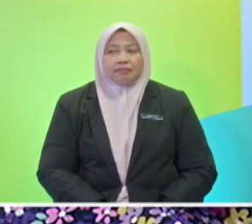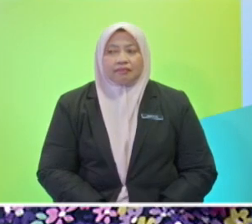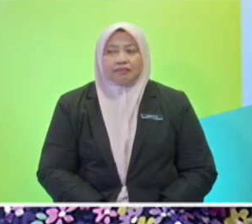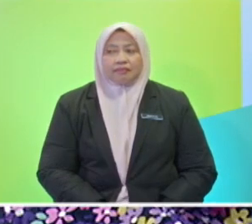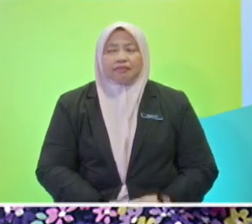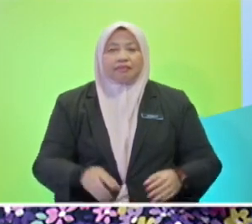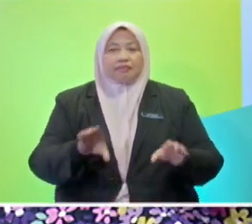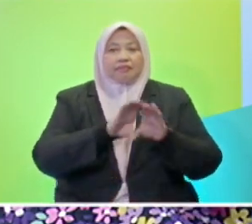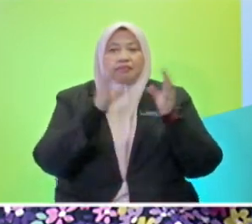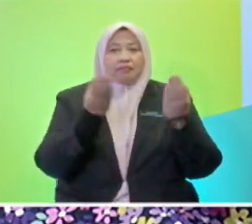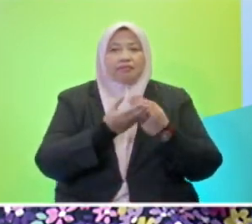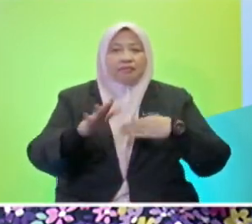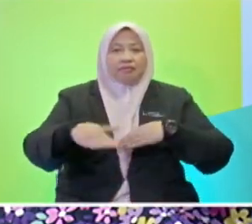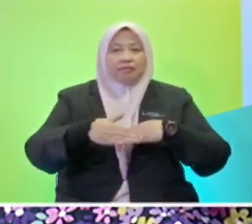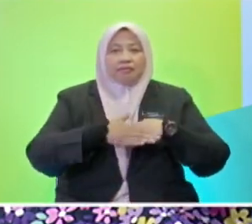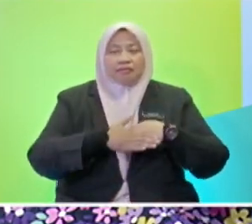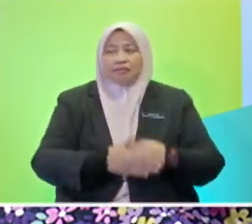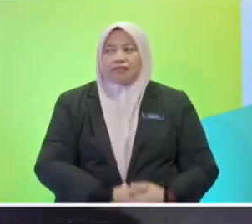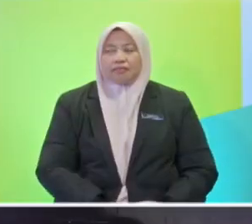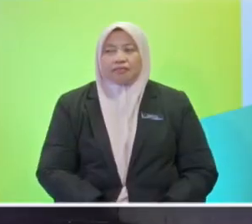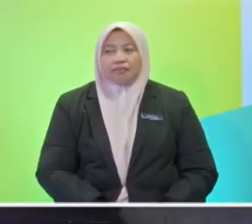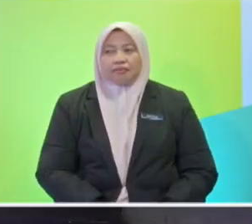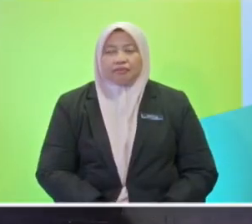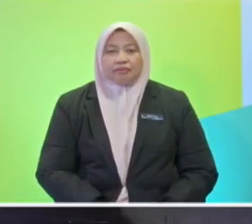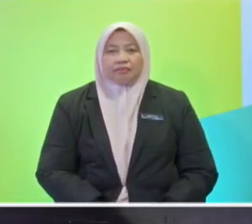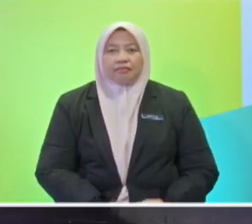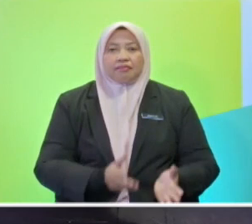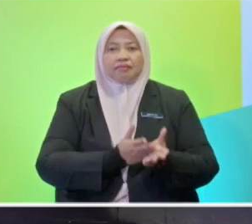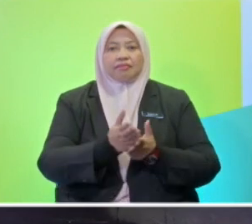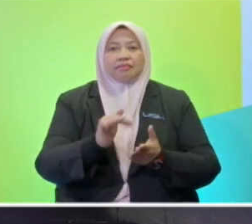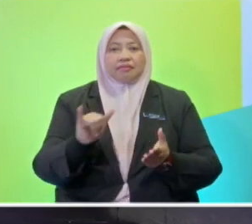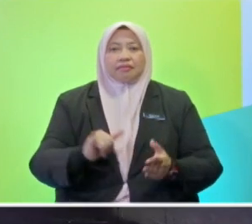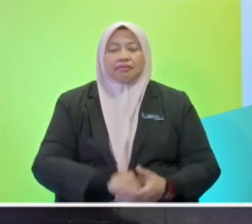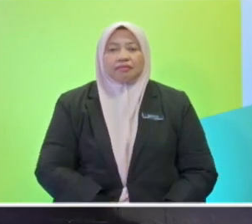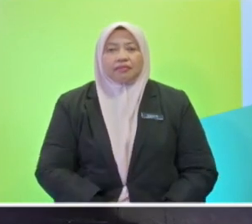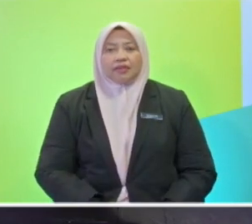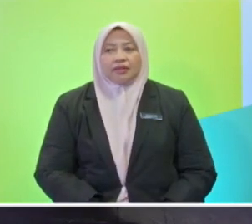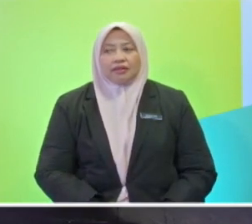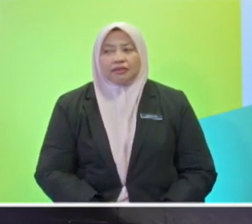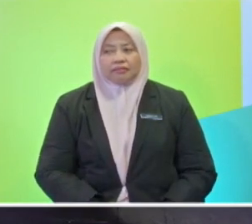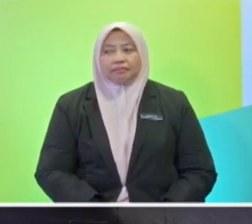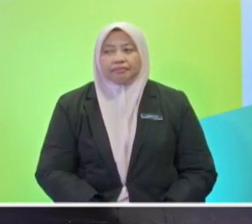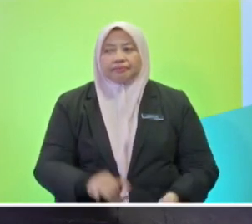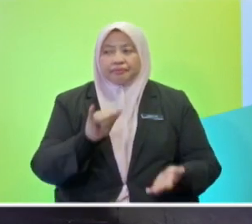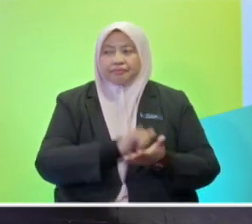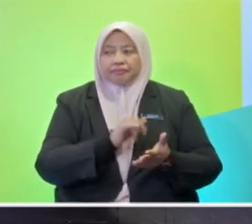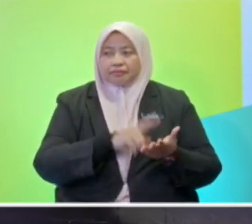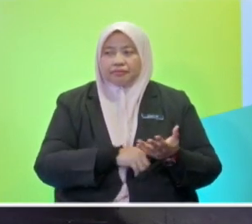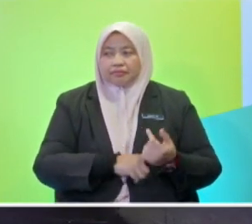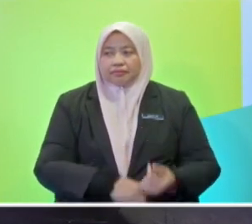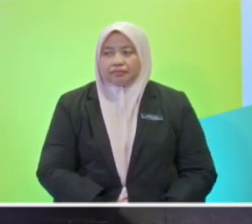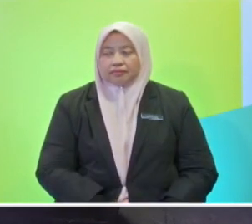Pulau pantai Oke seterusnya oke itu apa ya oke